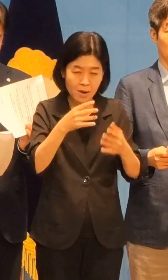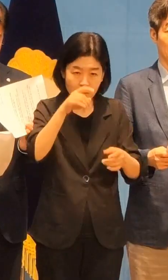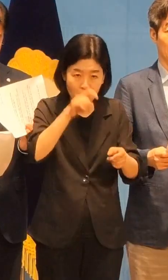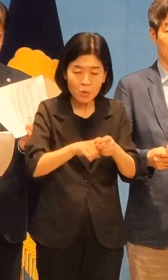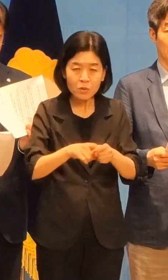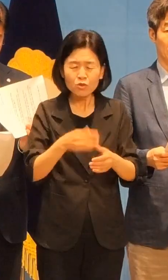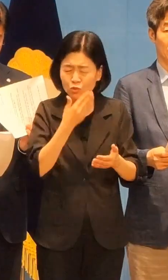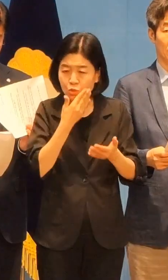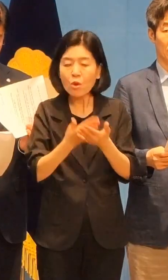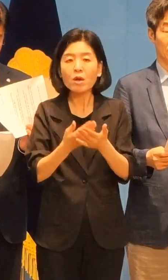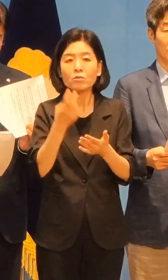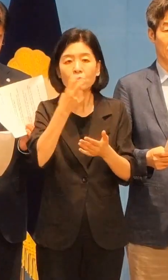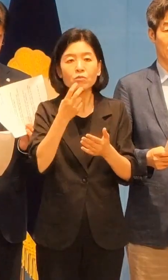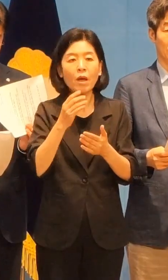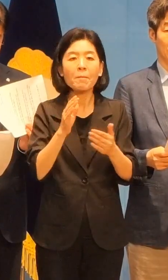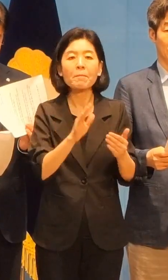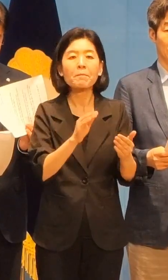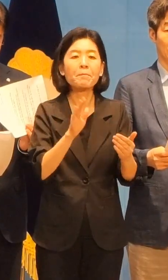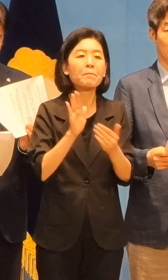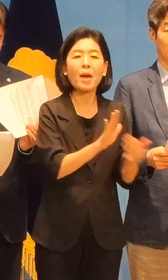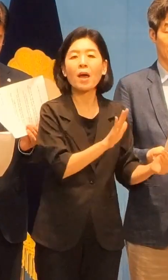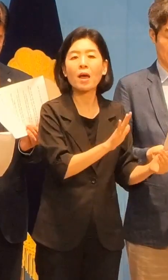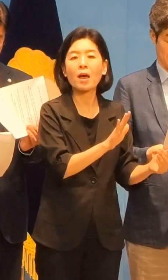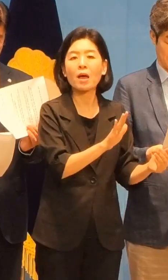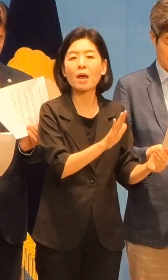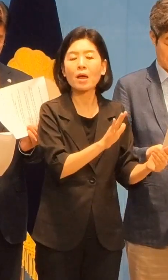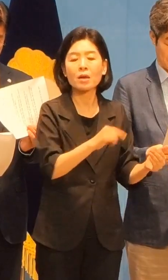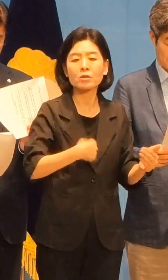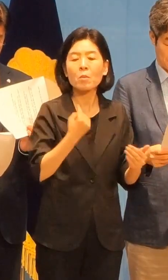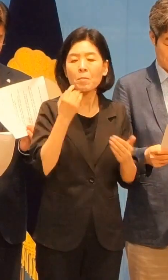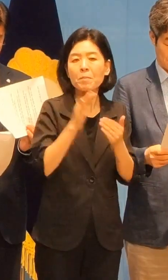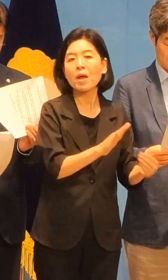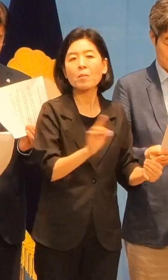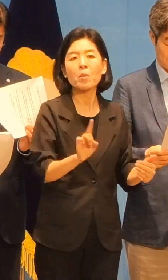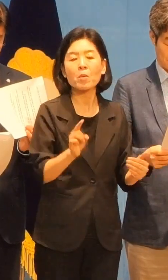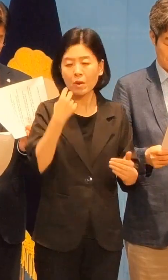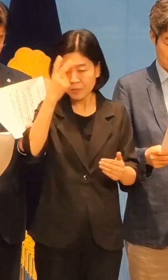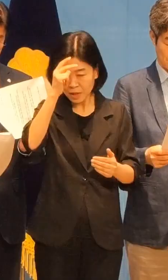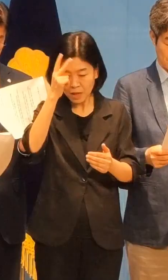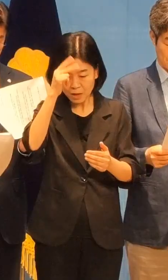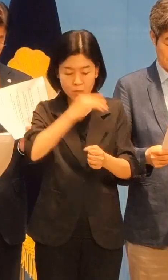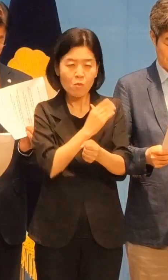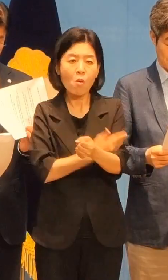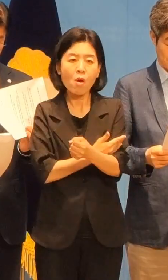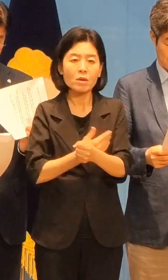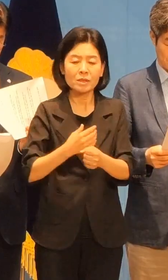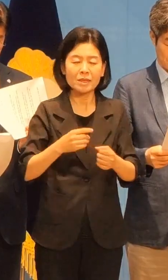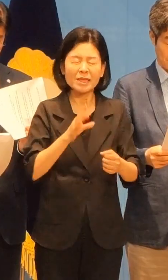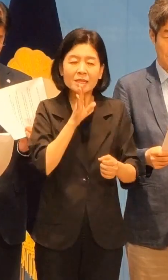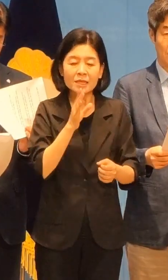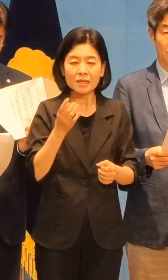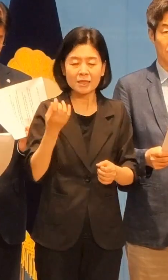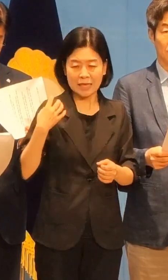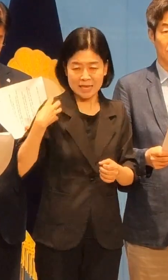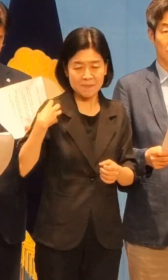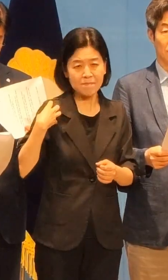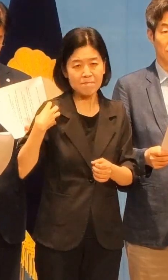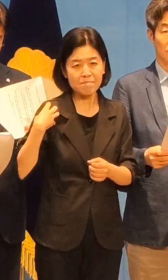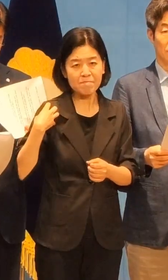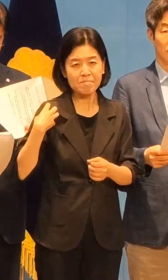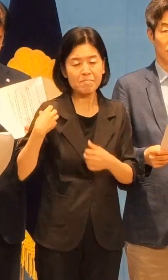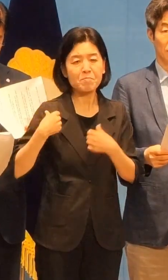스스로 가로막았습니다. 이는 검찰권의 본래 책무를 저버린 것입니다. 국민은 납득하기